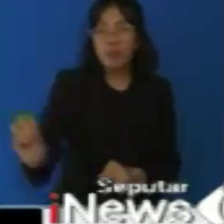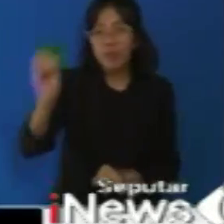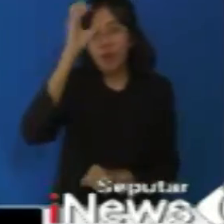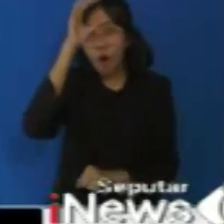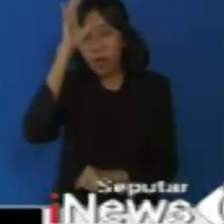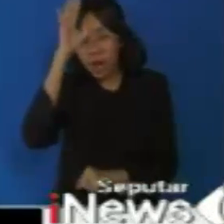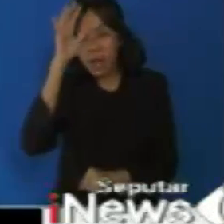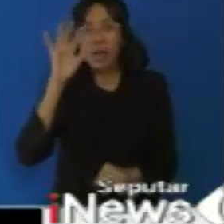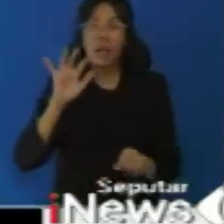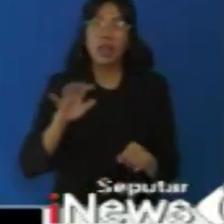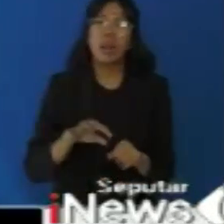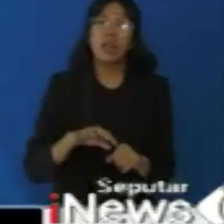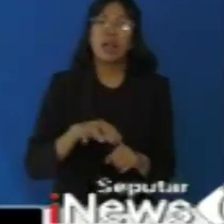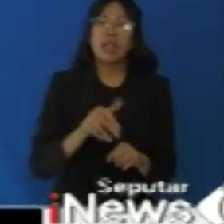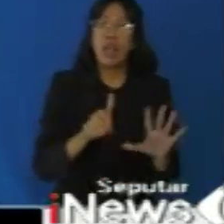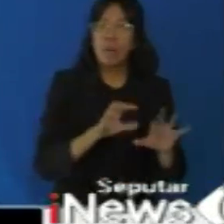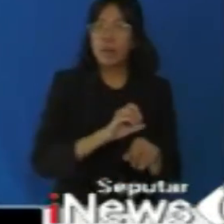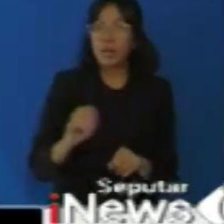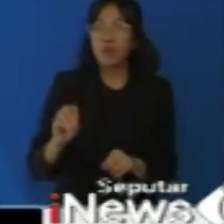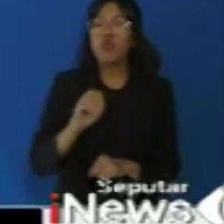mata rantai penyebaran virus tersebut.